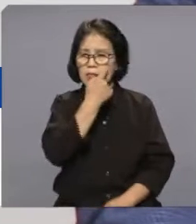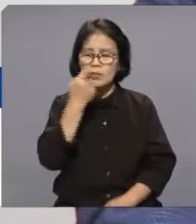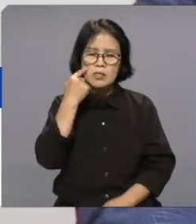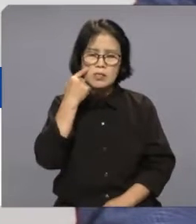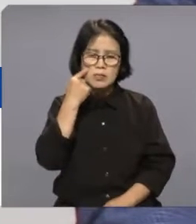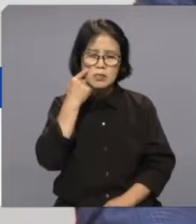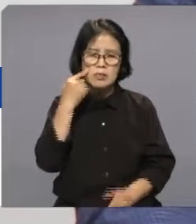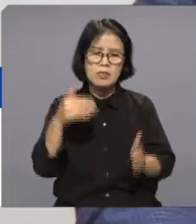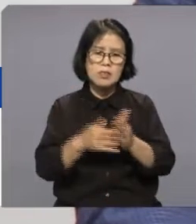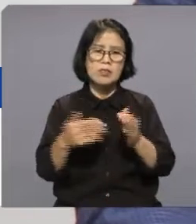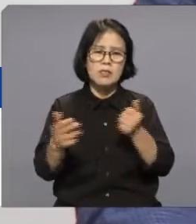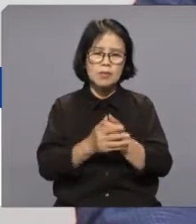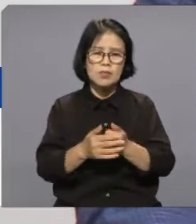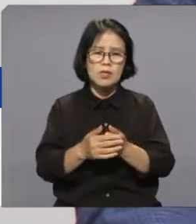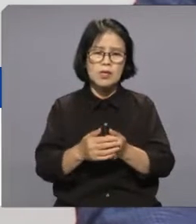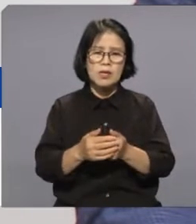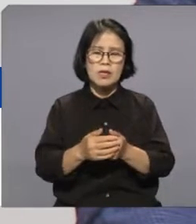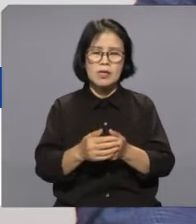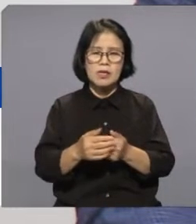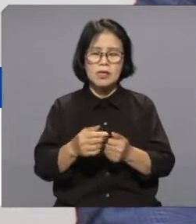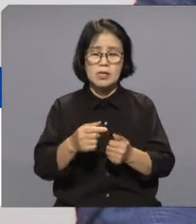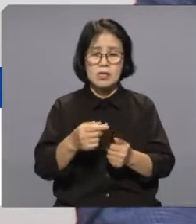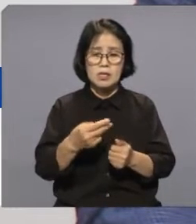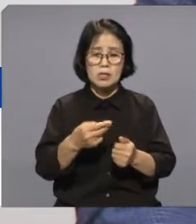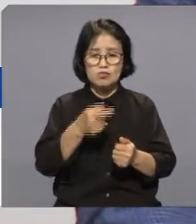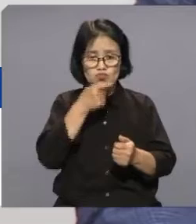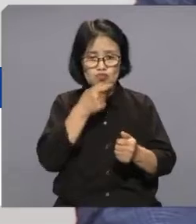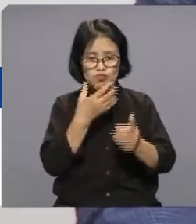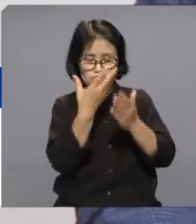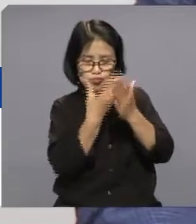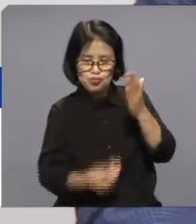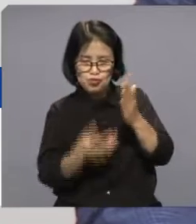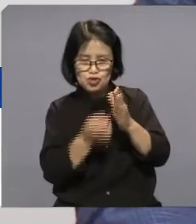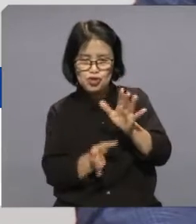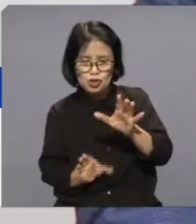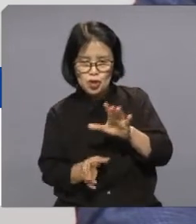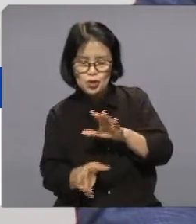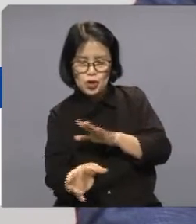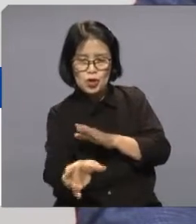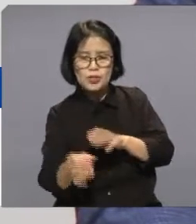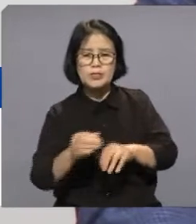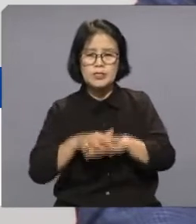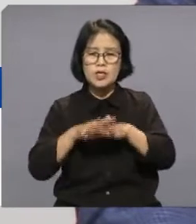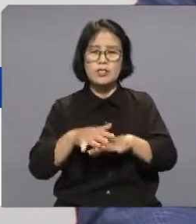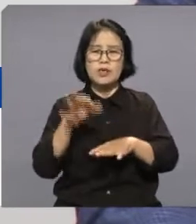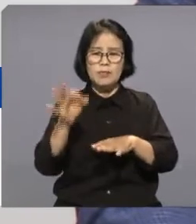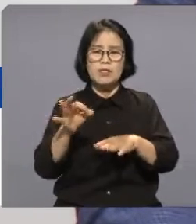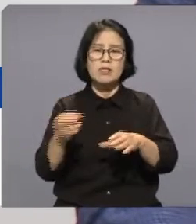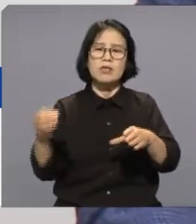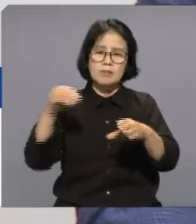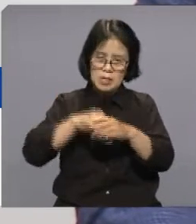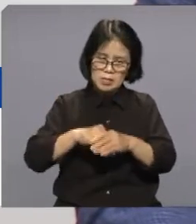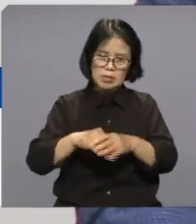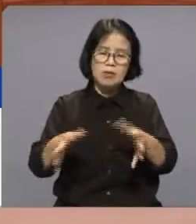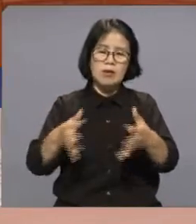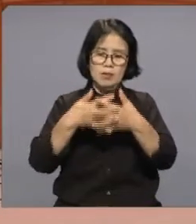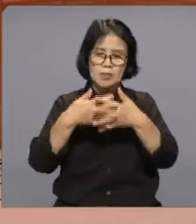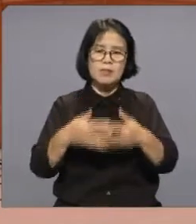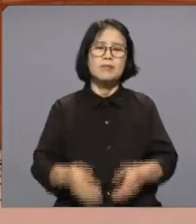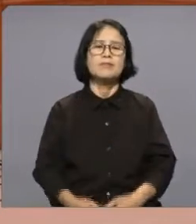때문에 대심도 빗물 터널 설계 비를 반영을 하기로 합의를